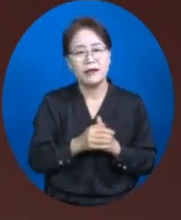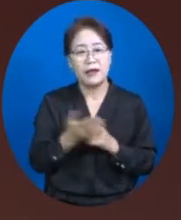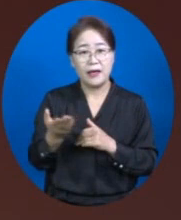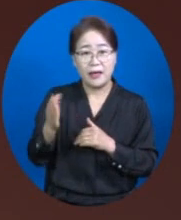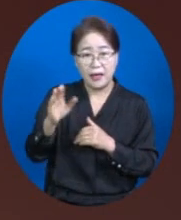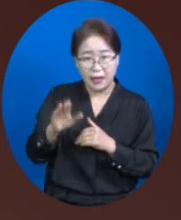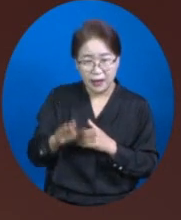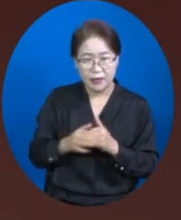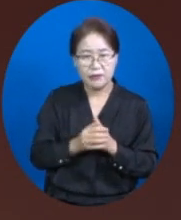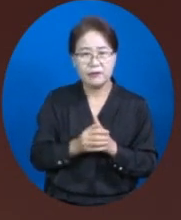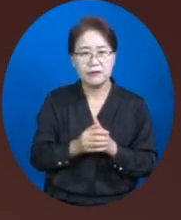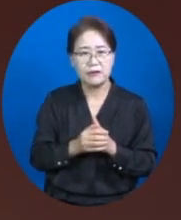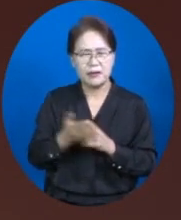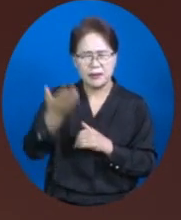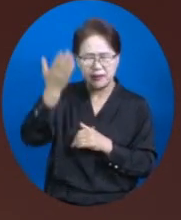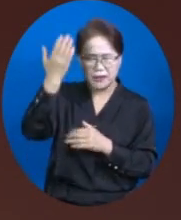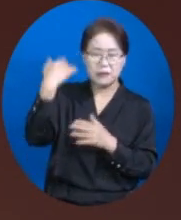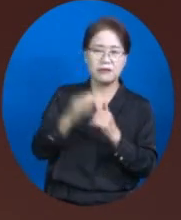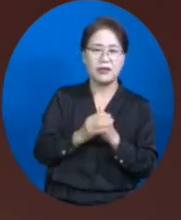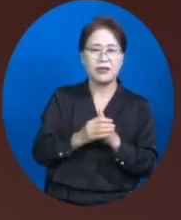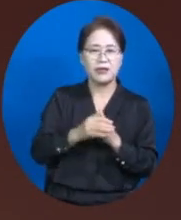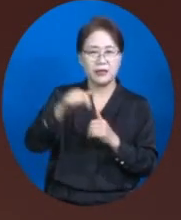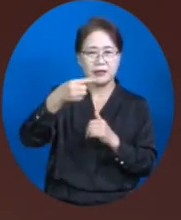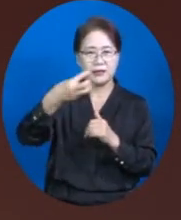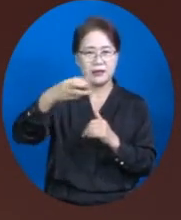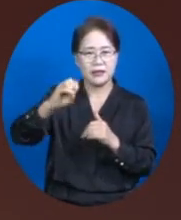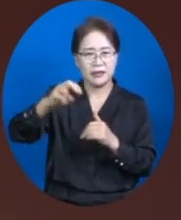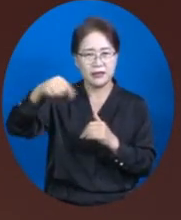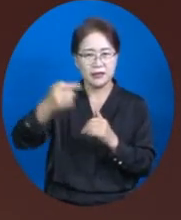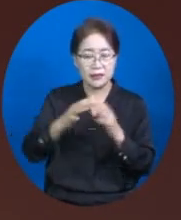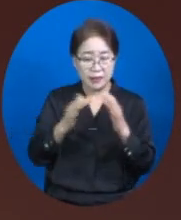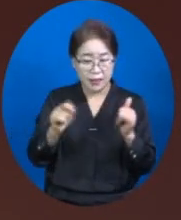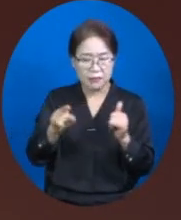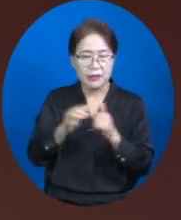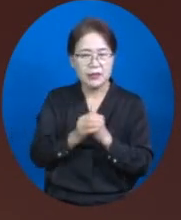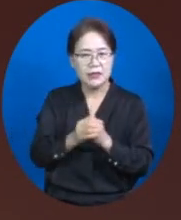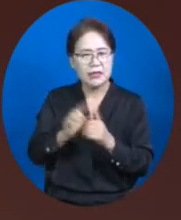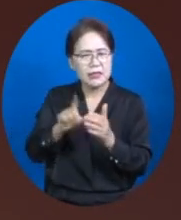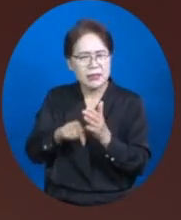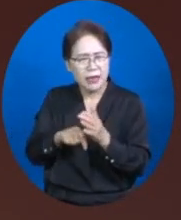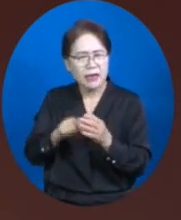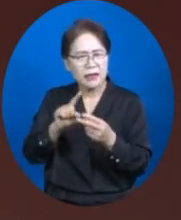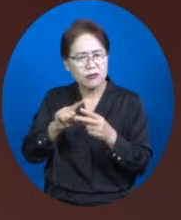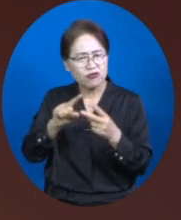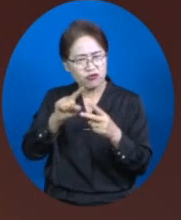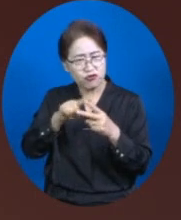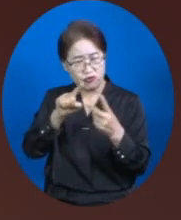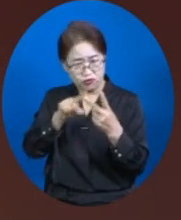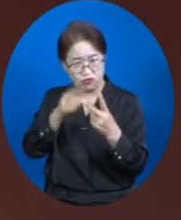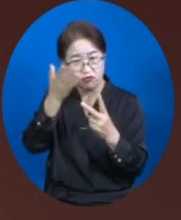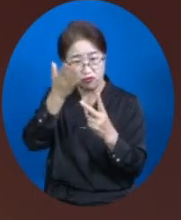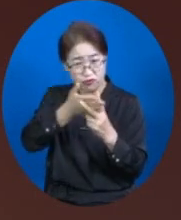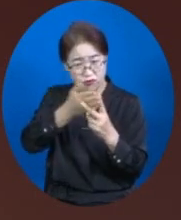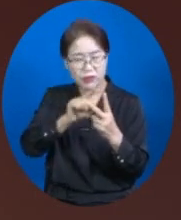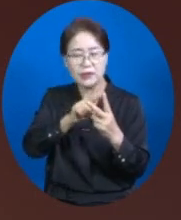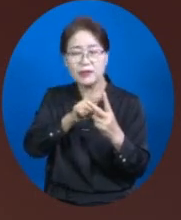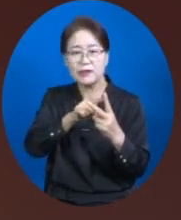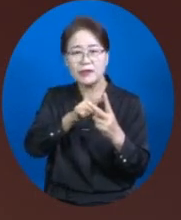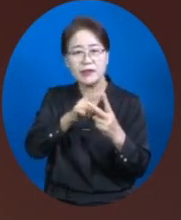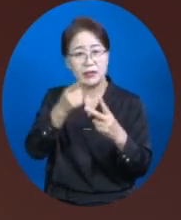그렇지만 고대 그리스 사람들에게는 시간의 개념을 가르쳐주는 단어가 두 가지가 있어요